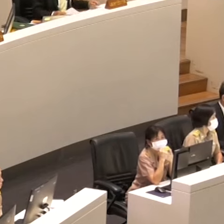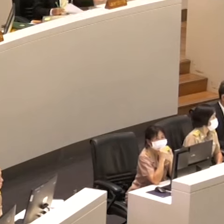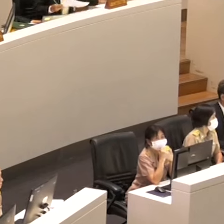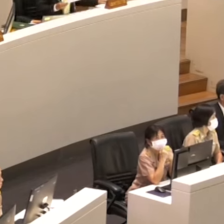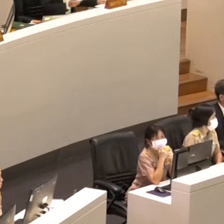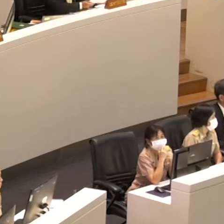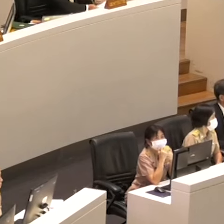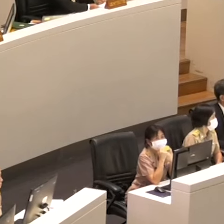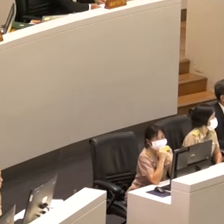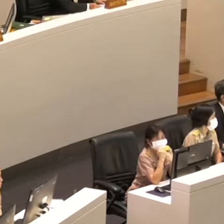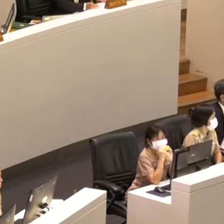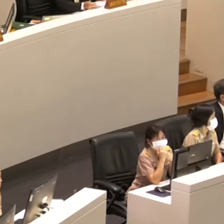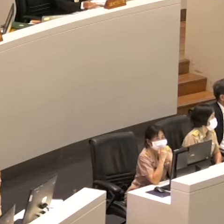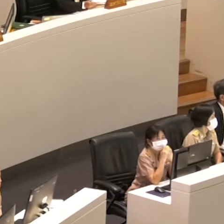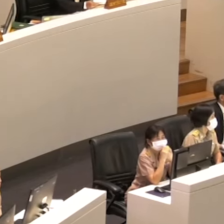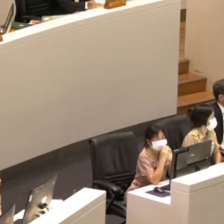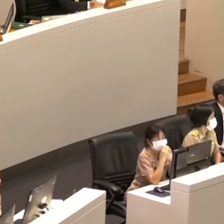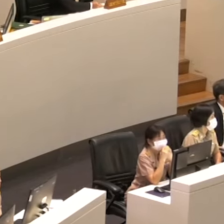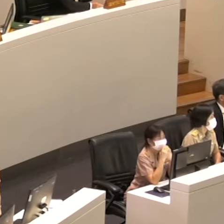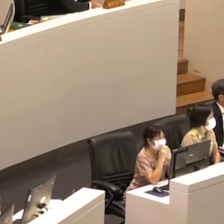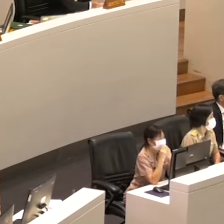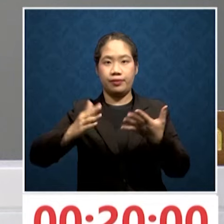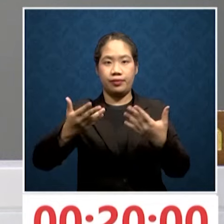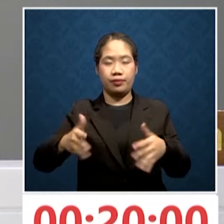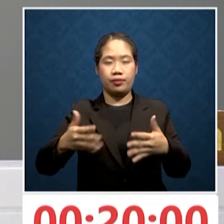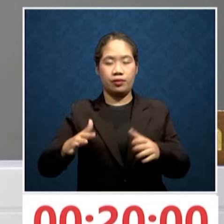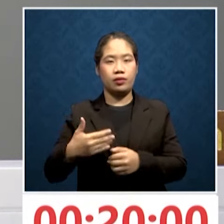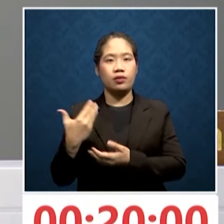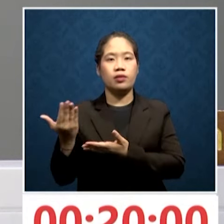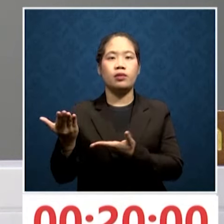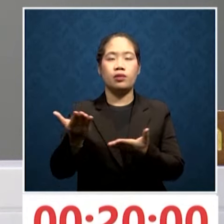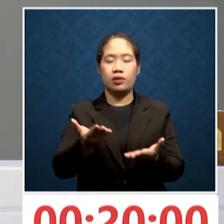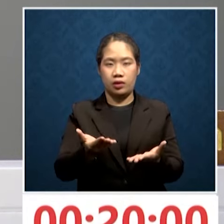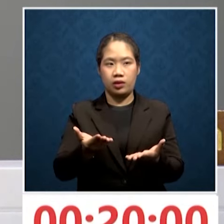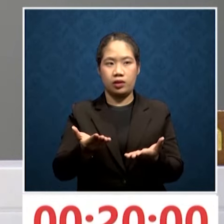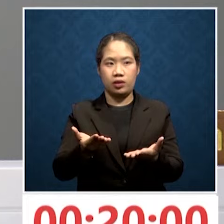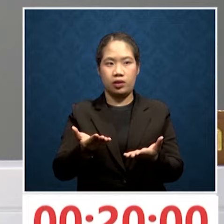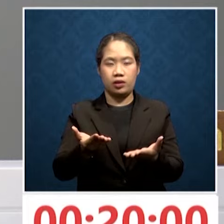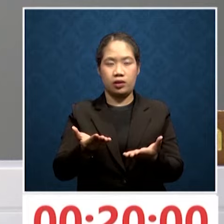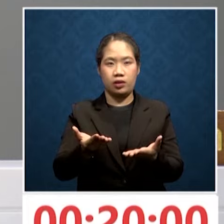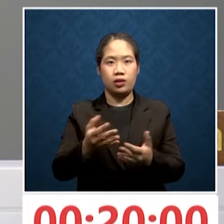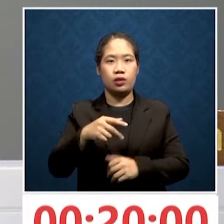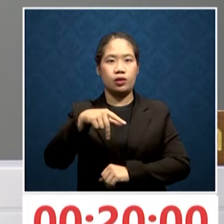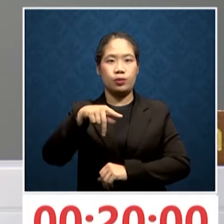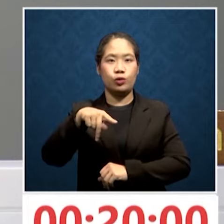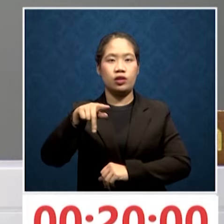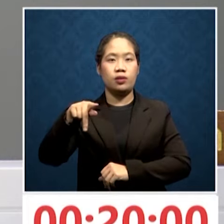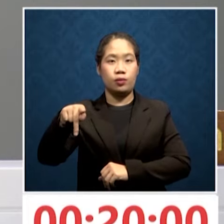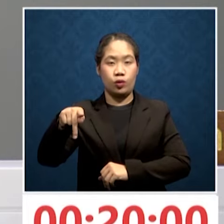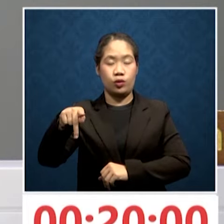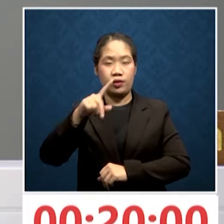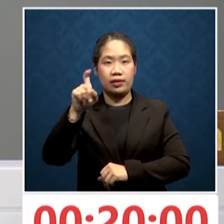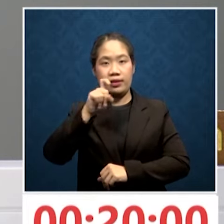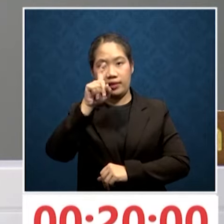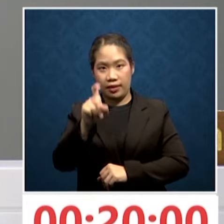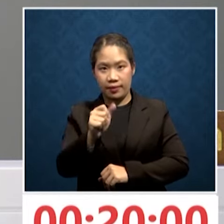มนตรีช่วยว่าการกระทรวงเกษตรและสหกรณ์กันค่ะ เชิญท่าน อมรติวุฒิพงศ์ครับถามตั้งถ